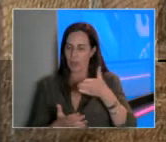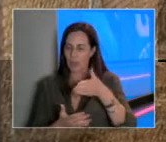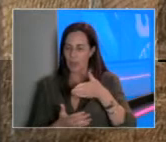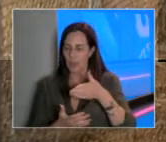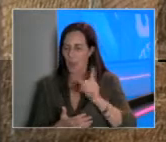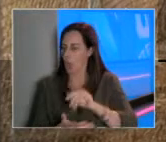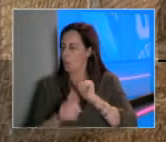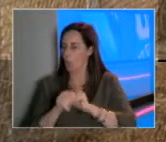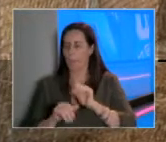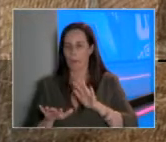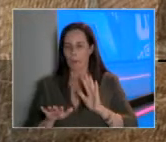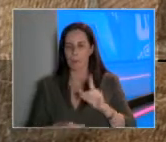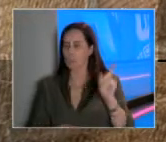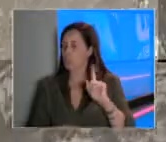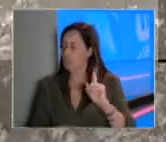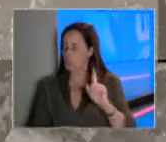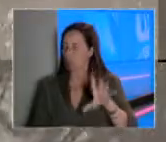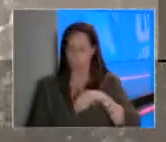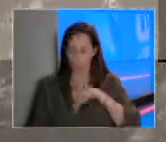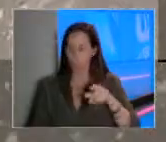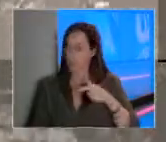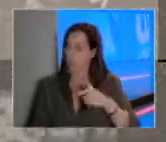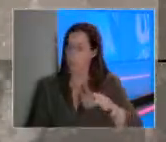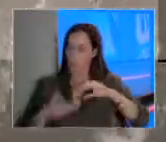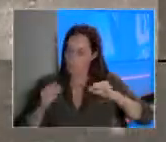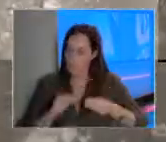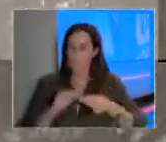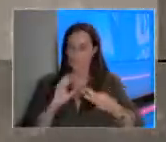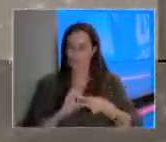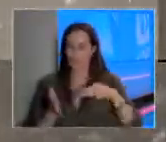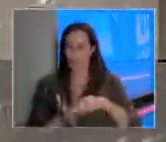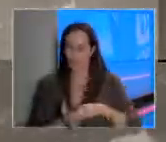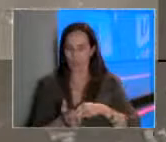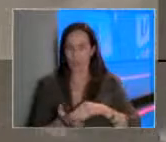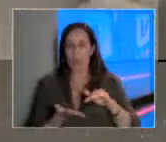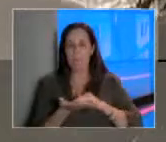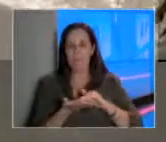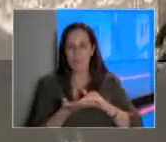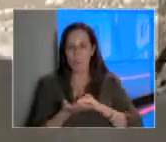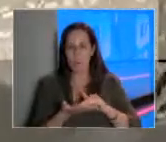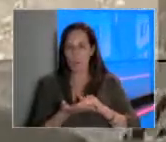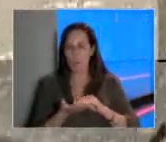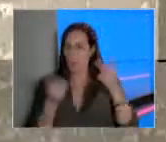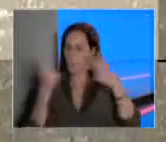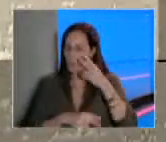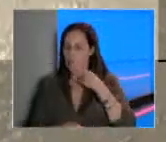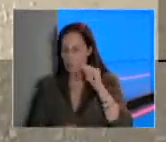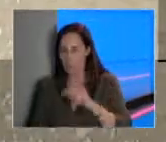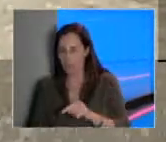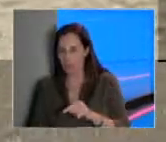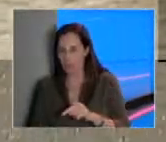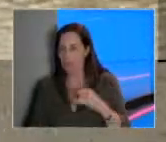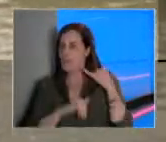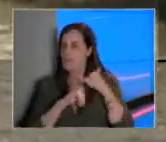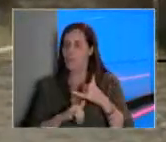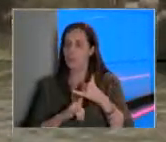מהממשלה לא תומך בזה, זה לא עובר אצלכם, אנחנו נצמצם את התוכנית למינימום שהוא בקונצנזוס בישראל,